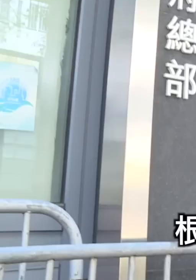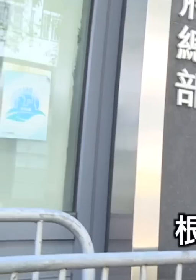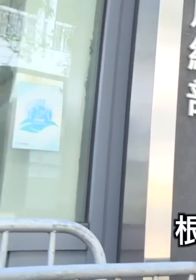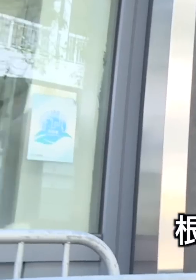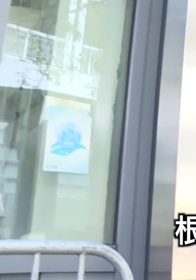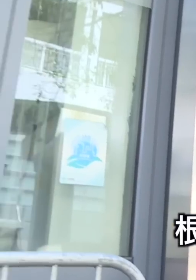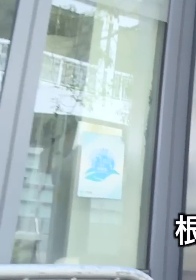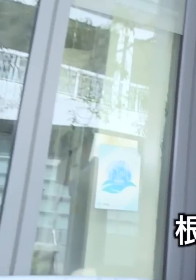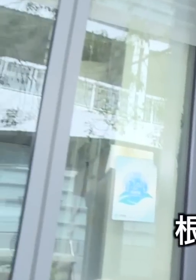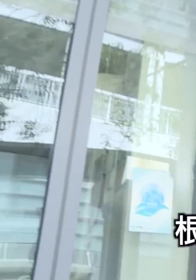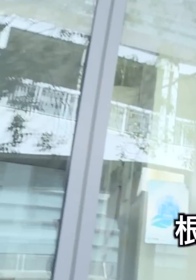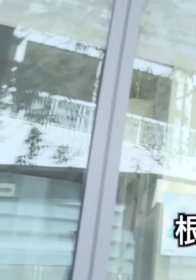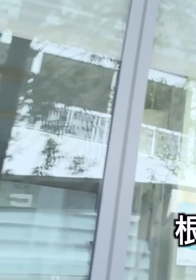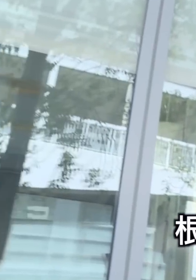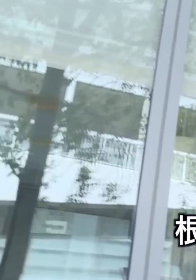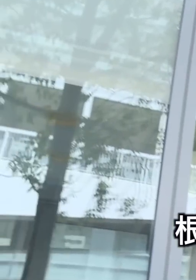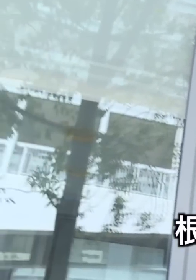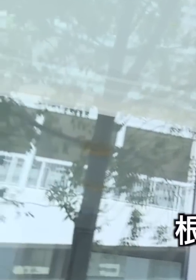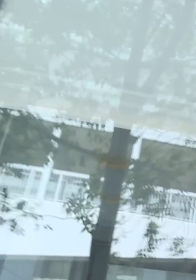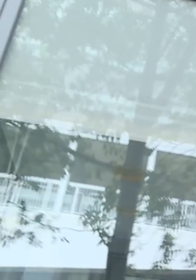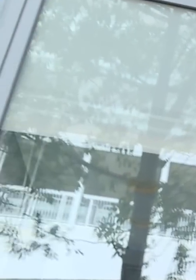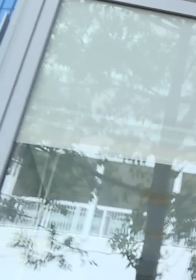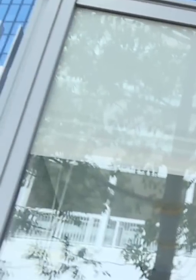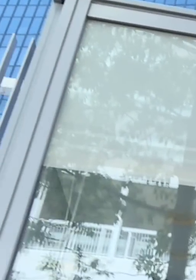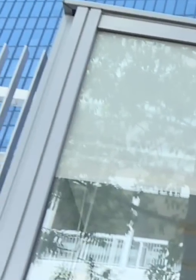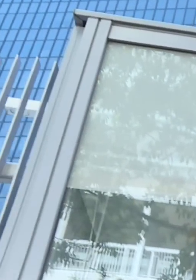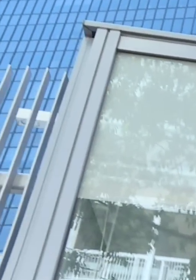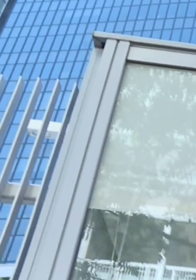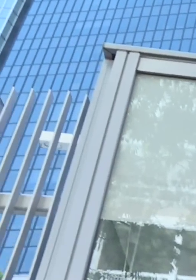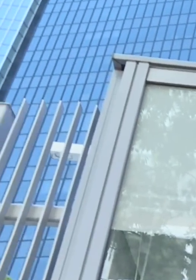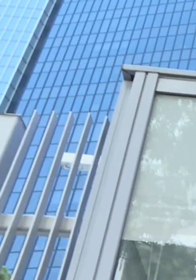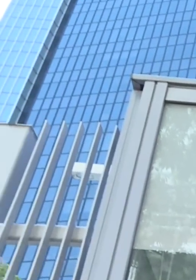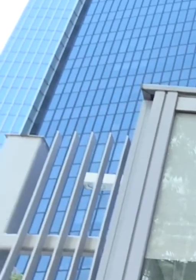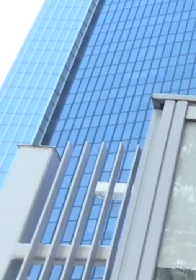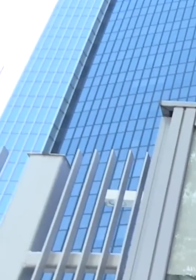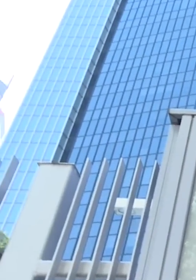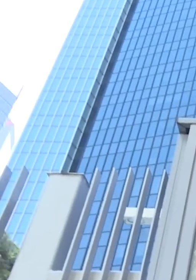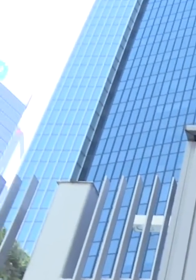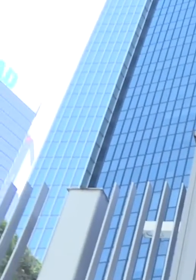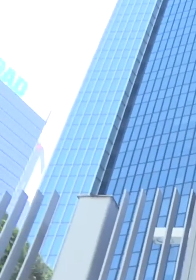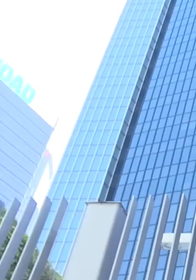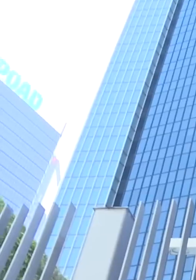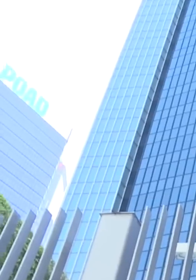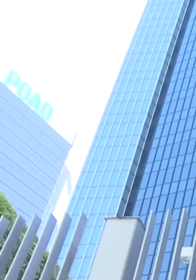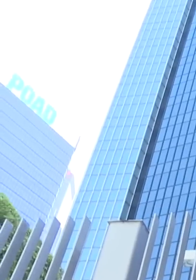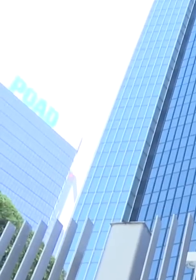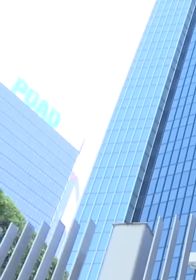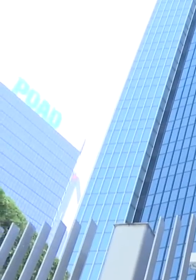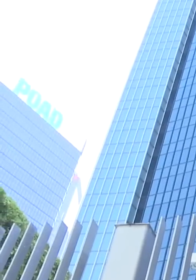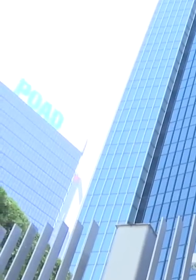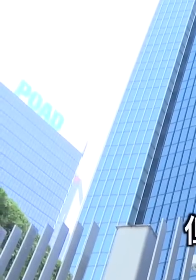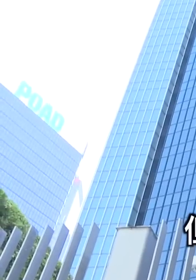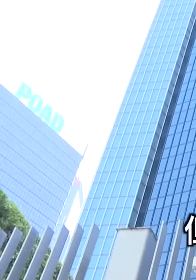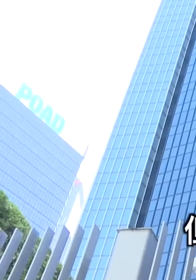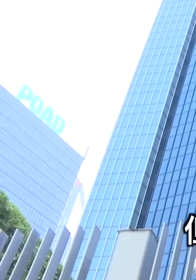议的。 根据5月公布的薪酬趋势调查，高层和中层公务员的加幅分别是 7.26% 和